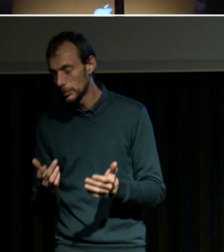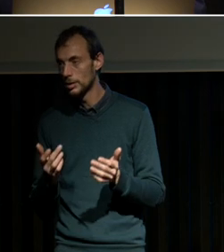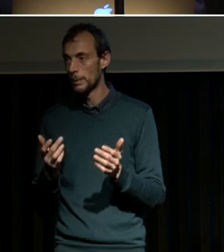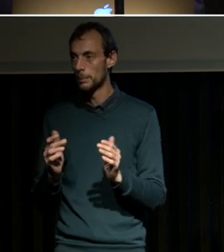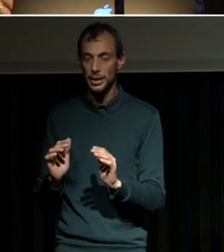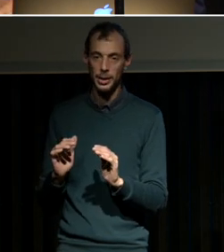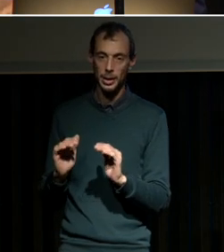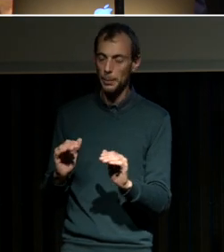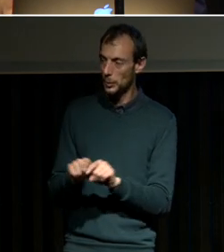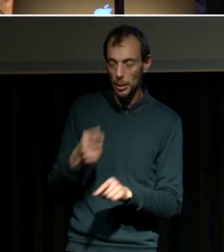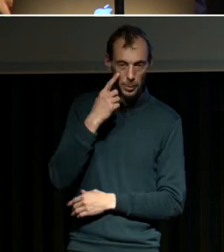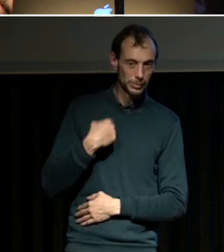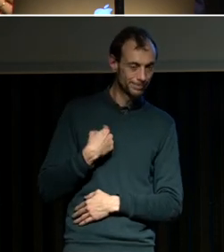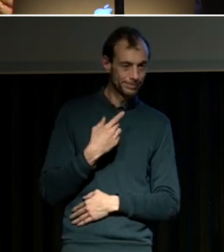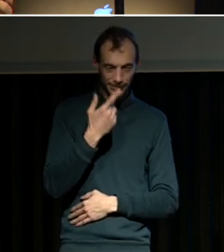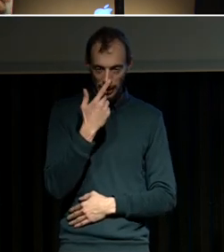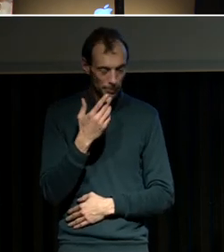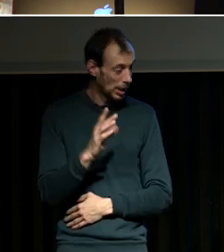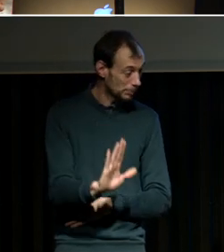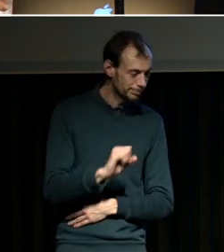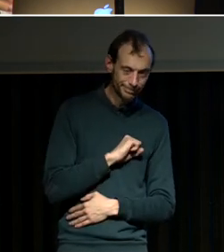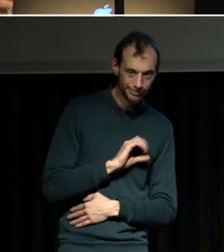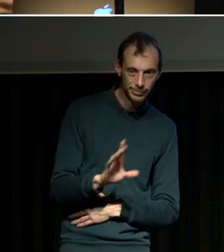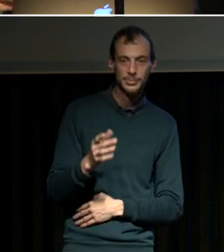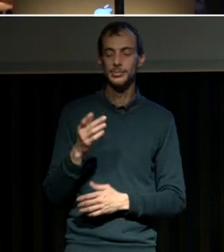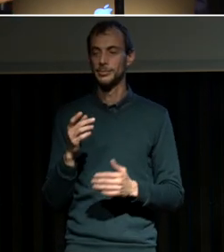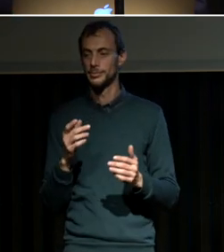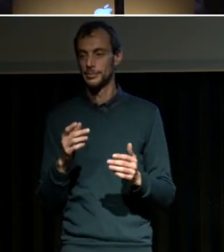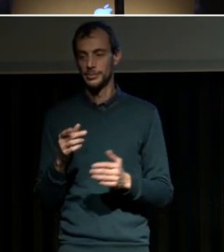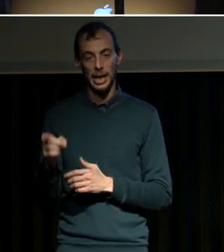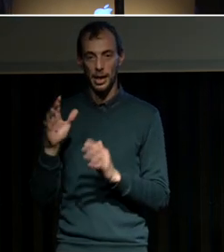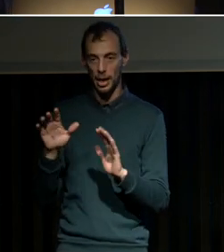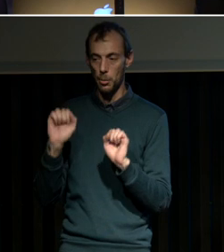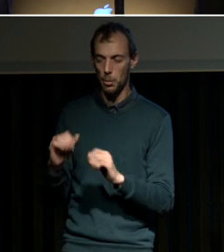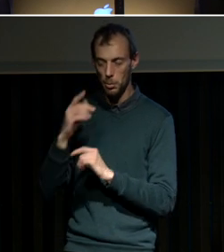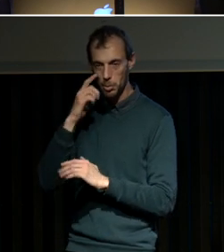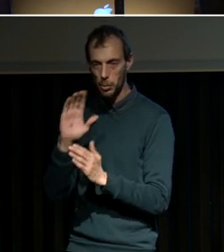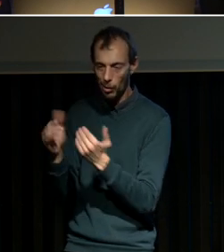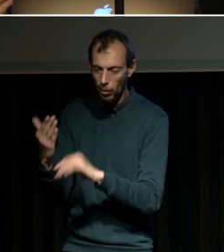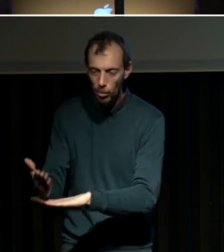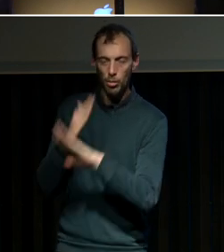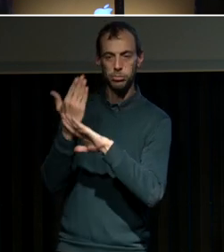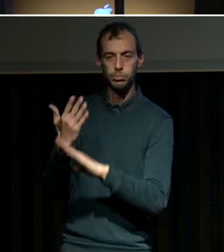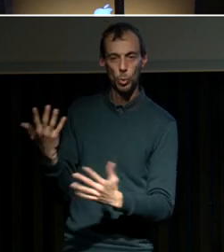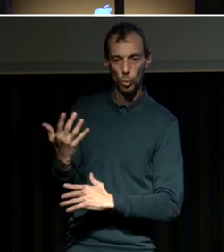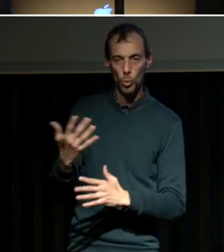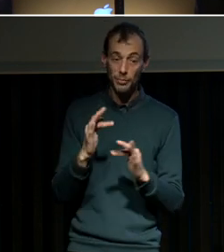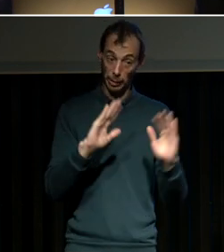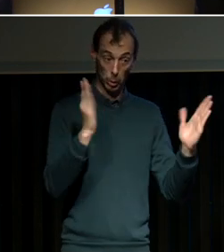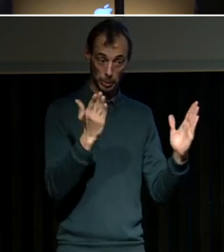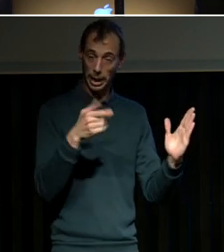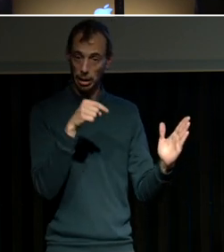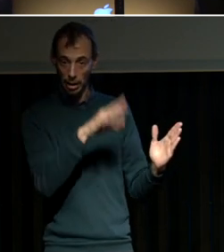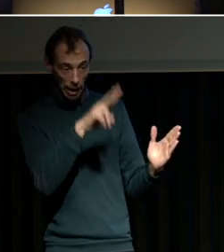des difficultés qu'on a, dans les hôpitaux. On manque de personnel dans les hôpitaux, on essaie de faire tout ce qu'on peut, mais pour faire du